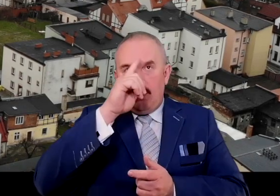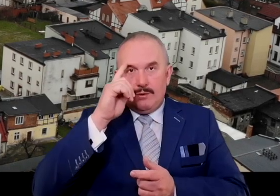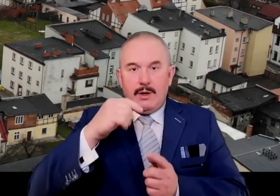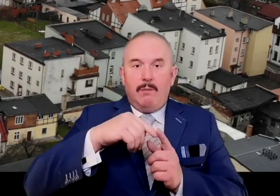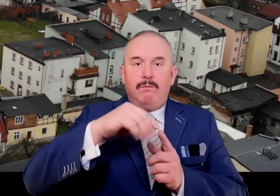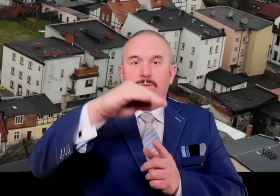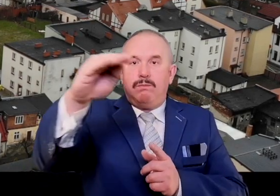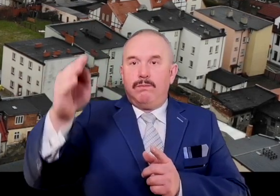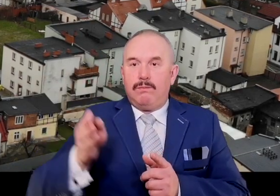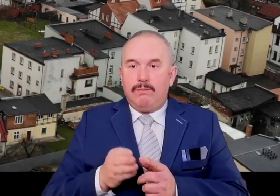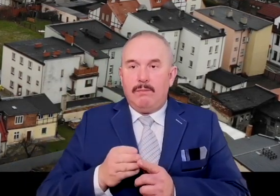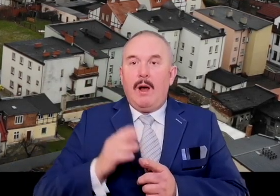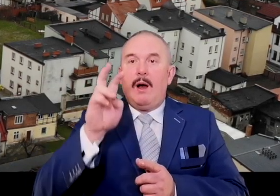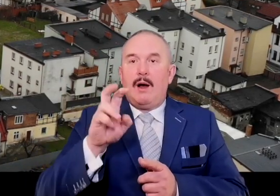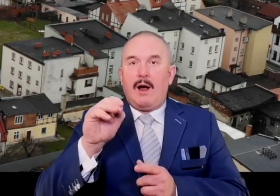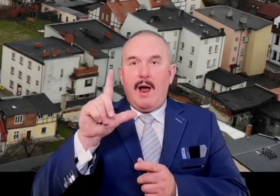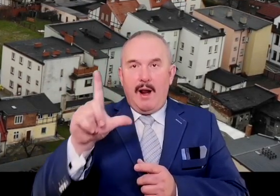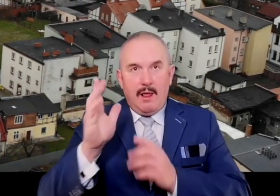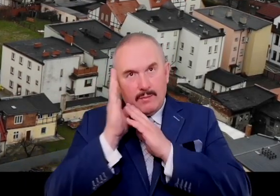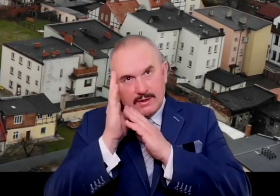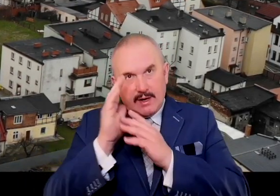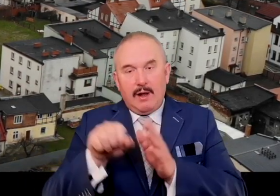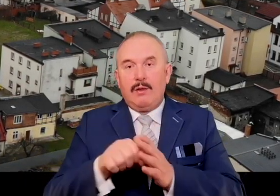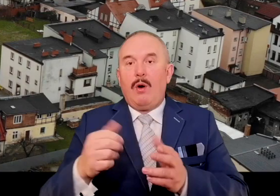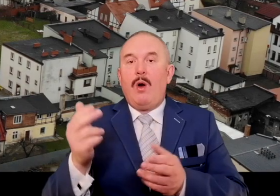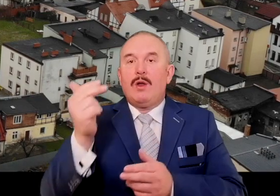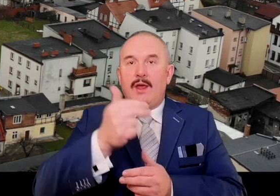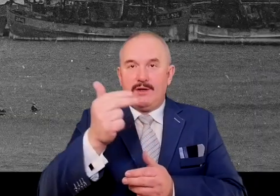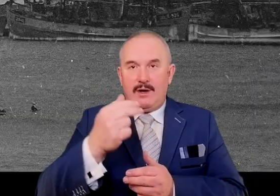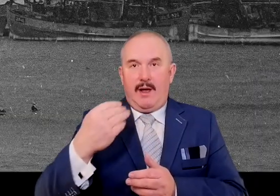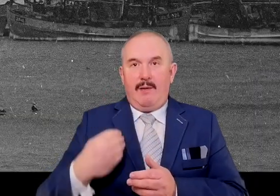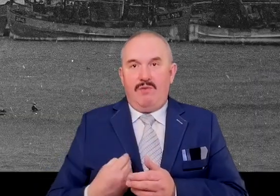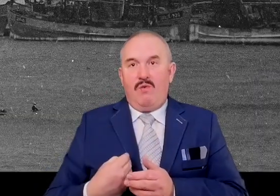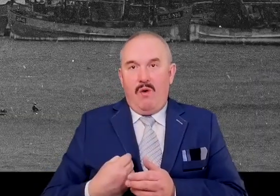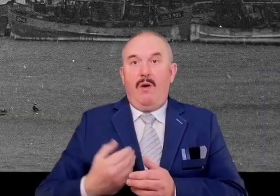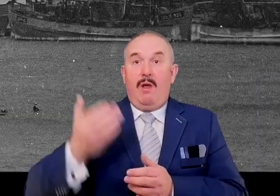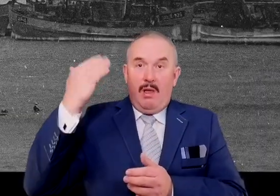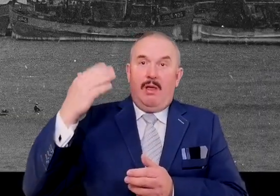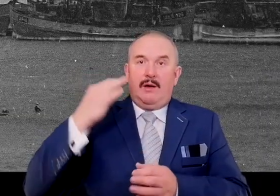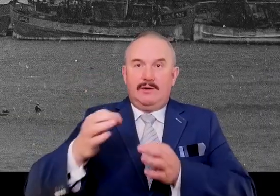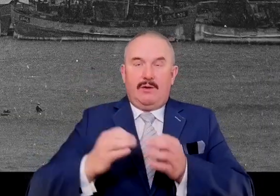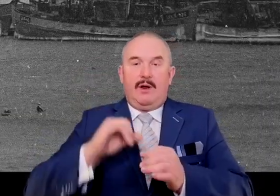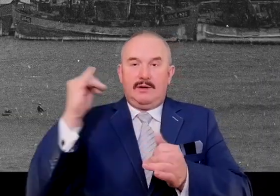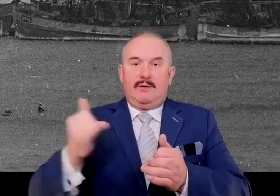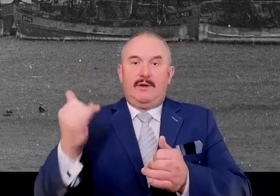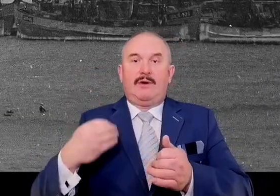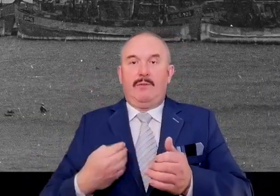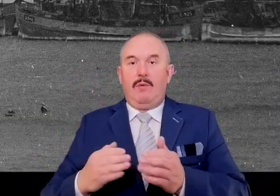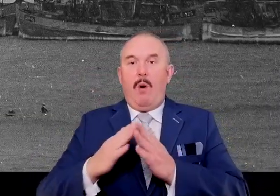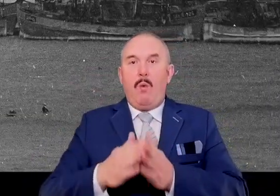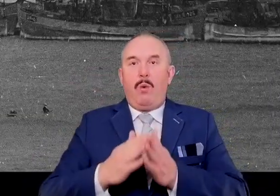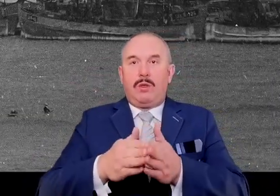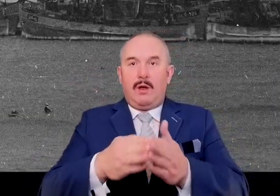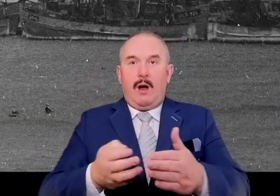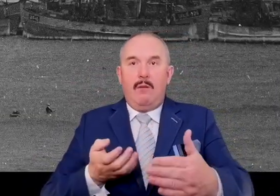w oddali do tego kościoła na niedzielne nabożeństwa praktycznie do początku XX wieku docierali